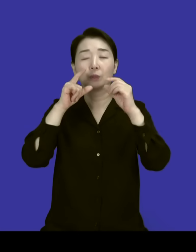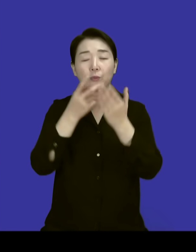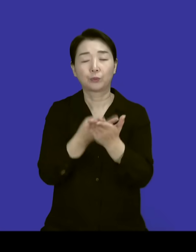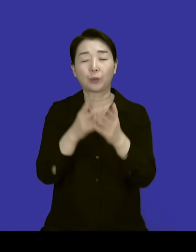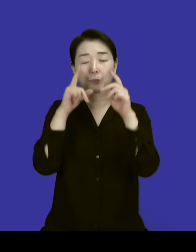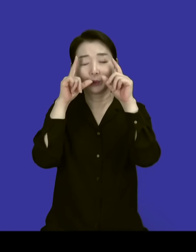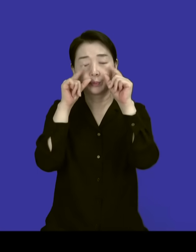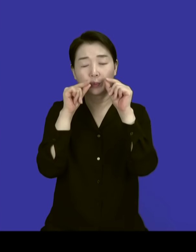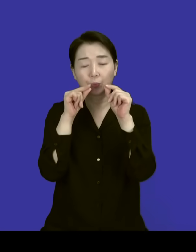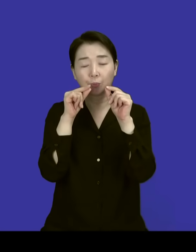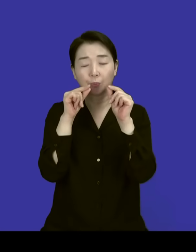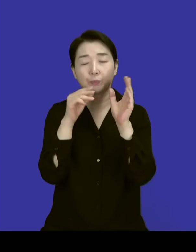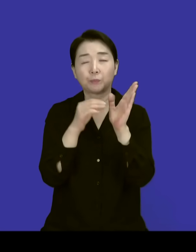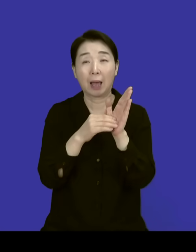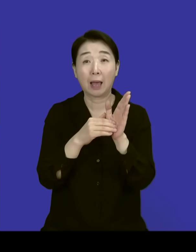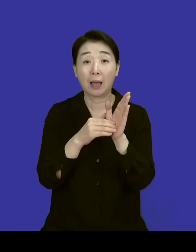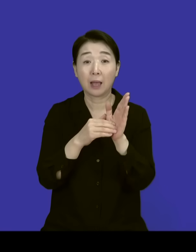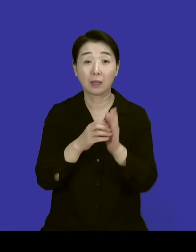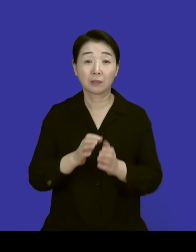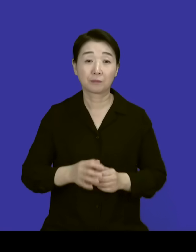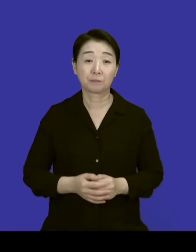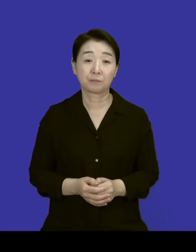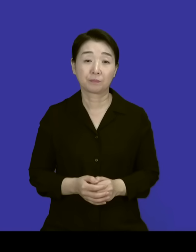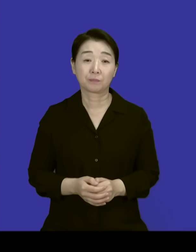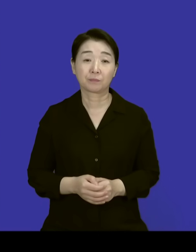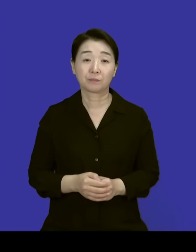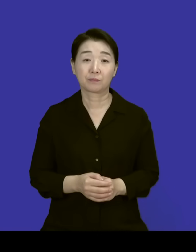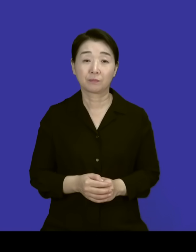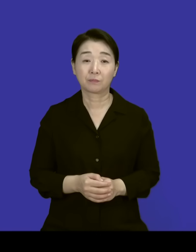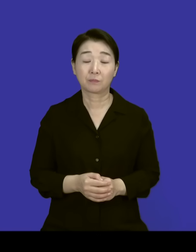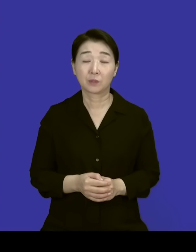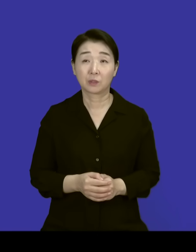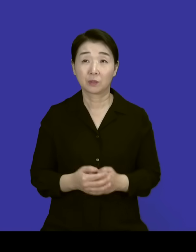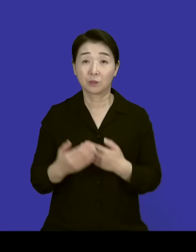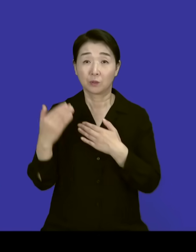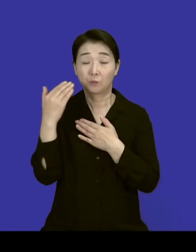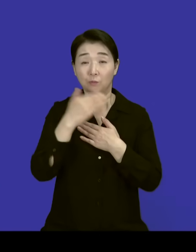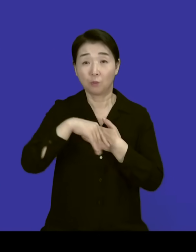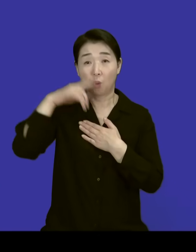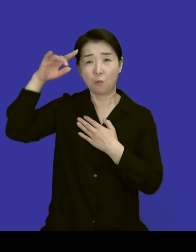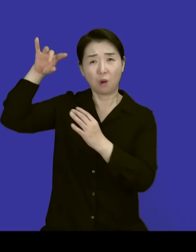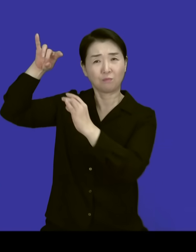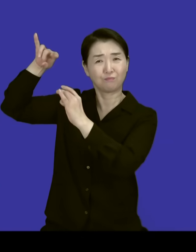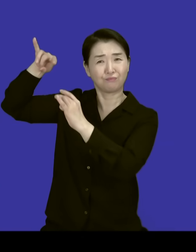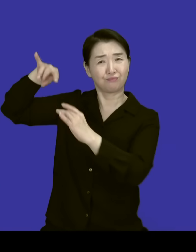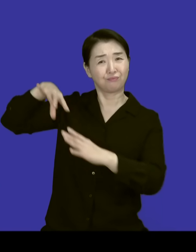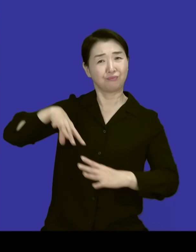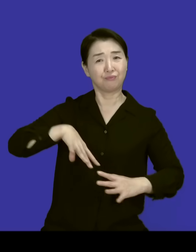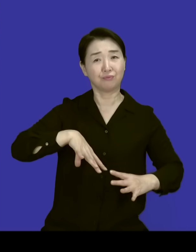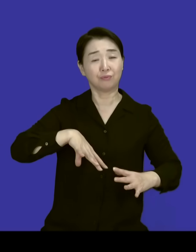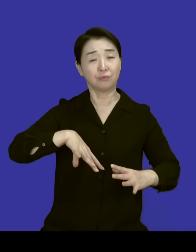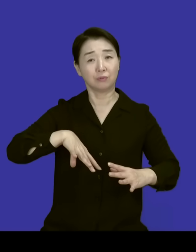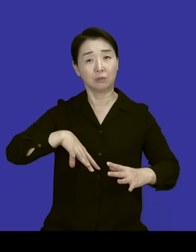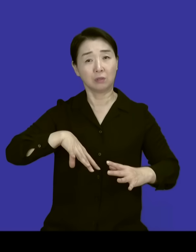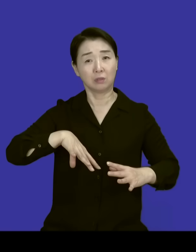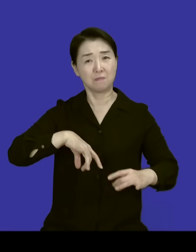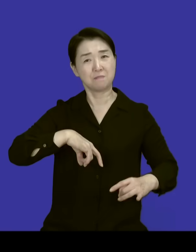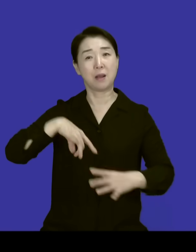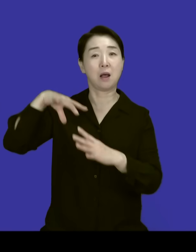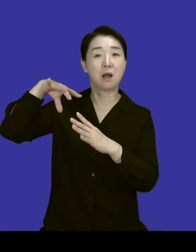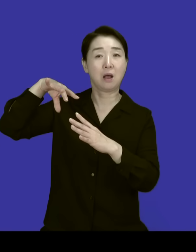감았는데 네. 다리부터 이제 몸까지 머리까지 전기가 쫙 와요. 서서히 와요 정말로요.